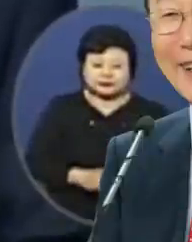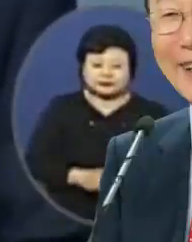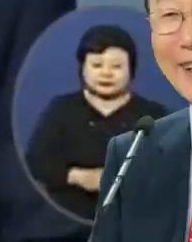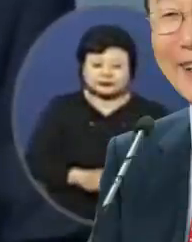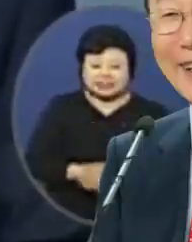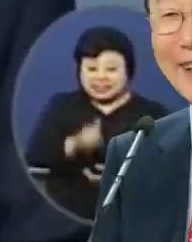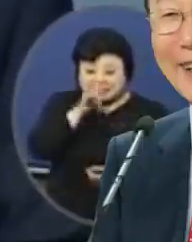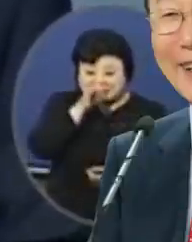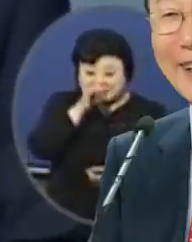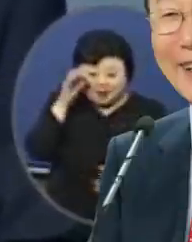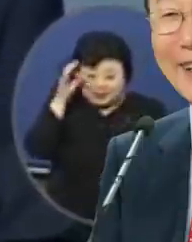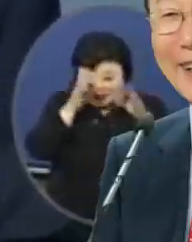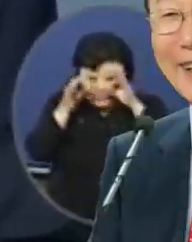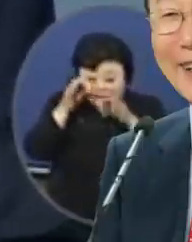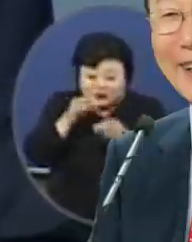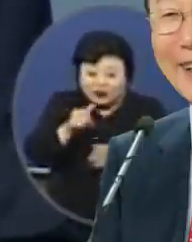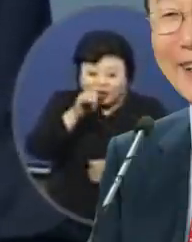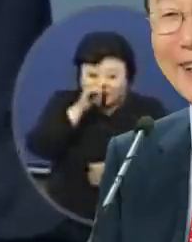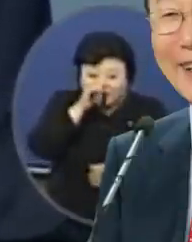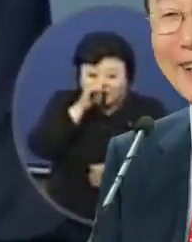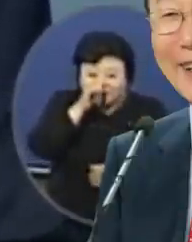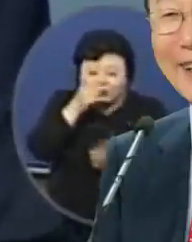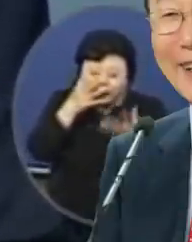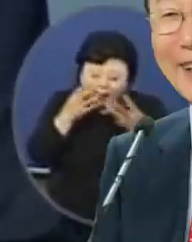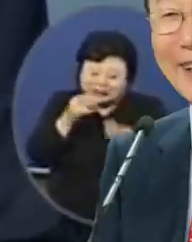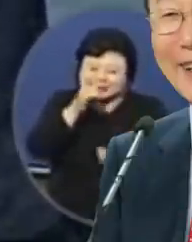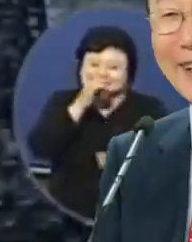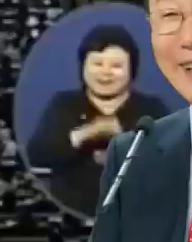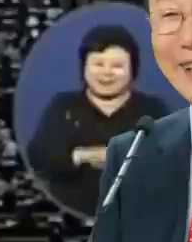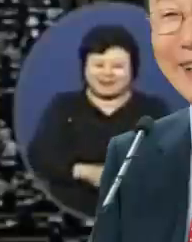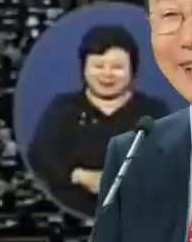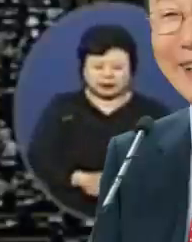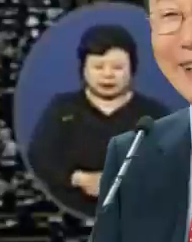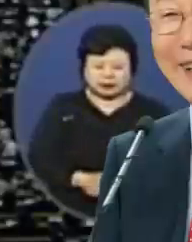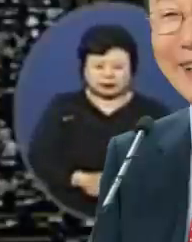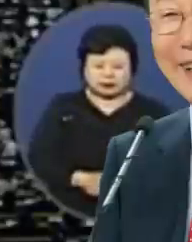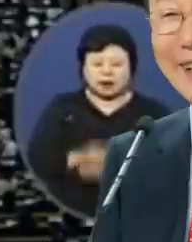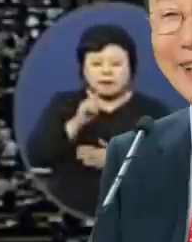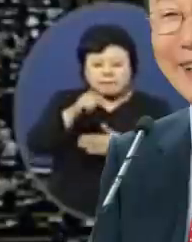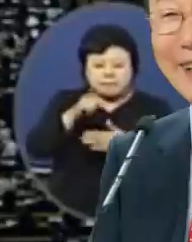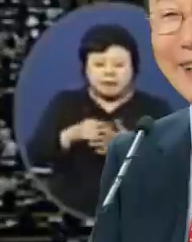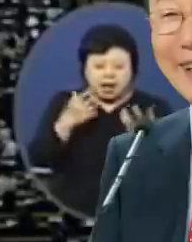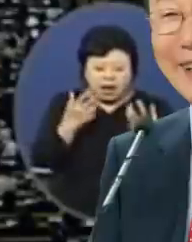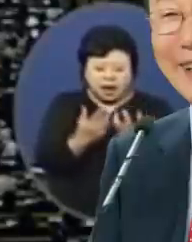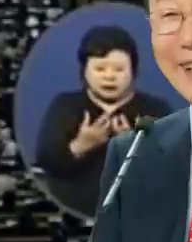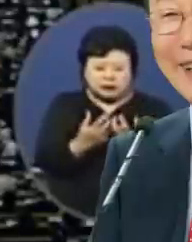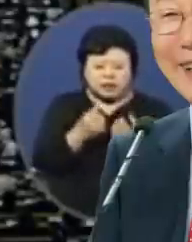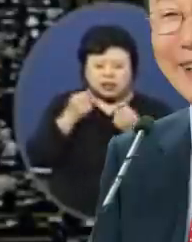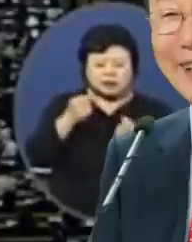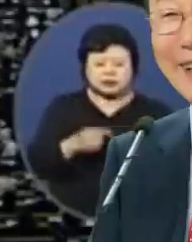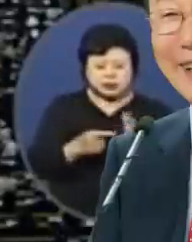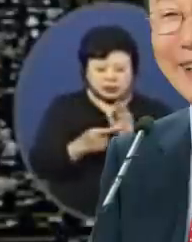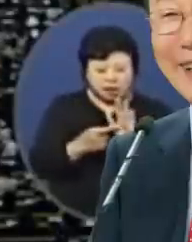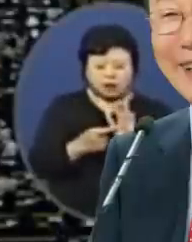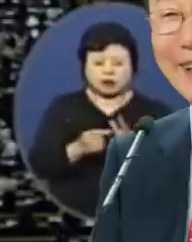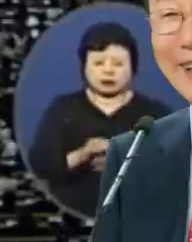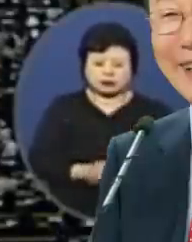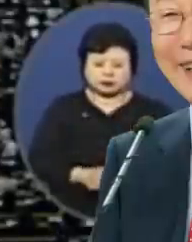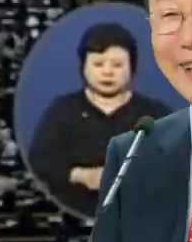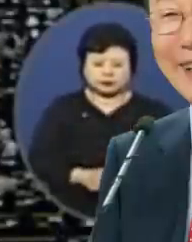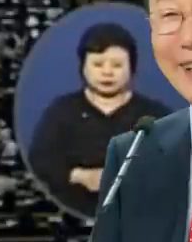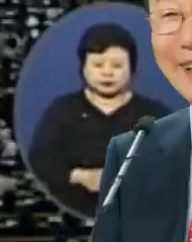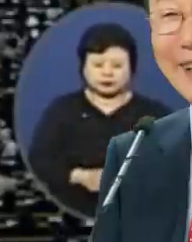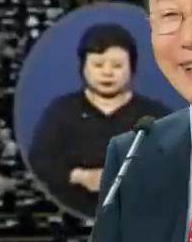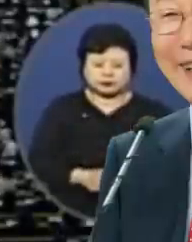그러나 있는 것을 찾으면 있는 것도 굉장히 많습니다. 마음에 가득한 것이 에너지가 되어 밖으로 끊임없이 나오고